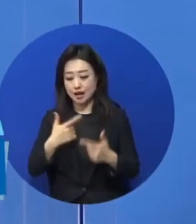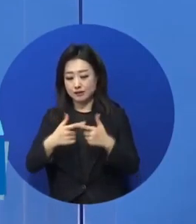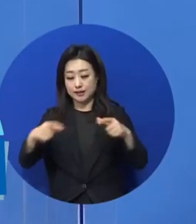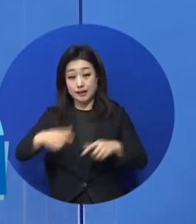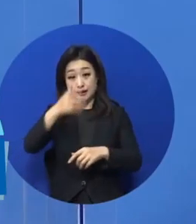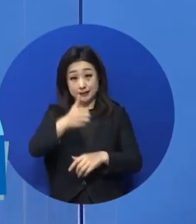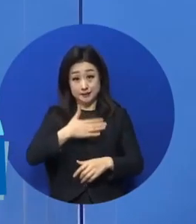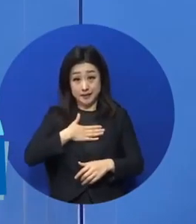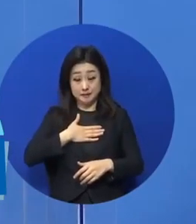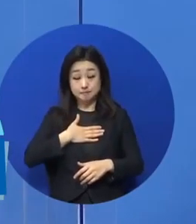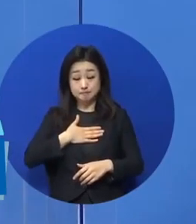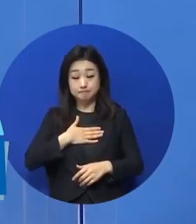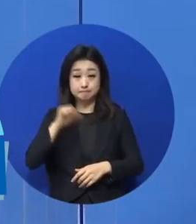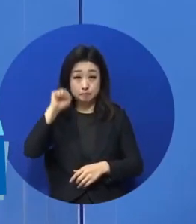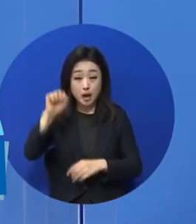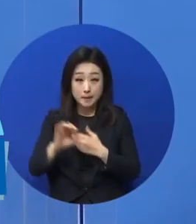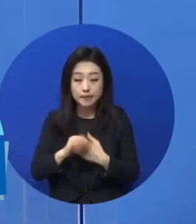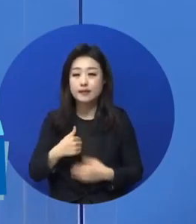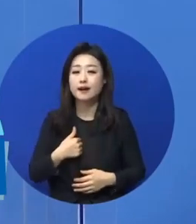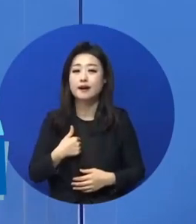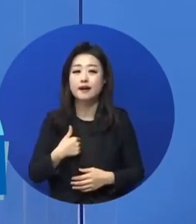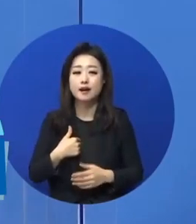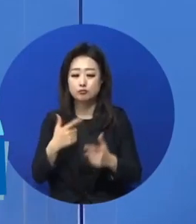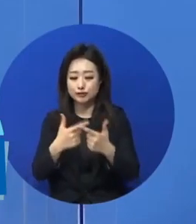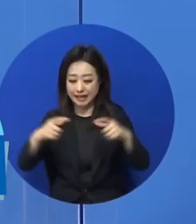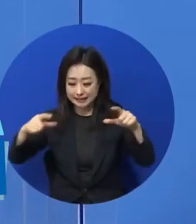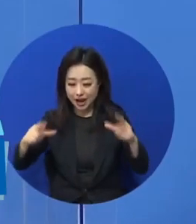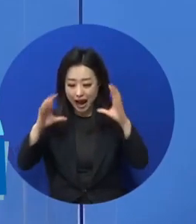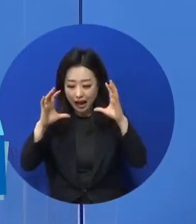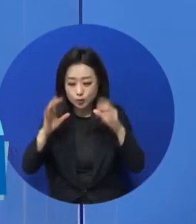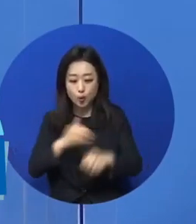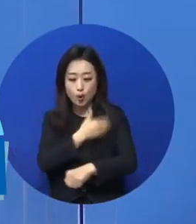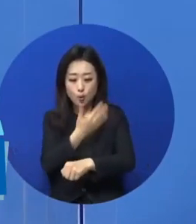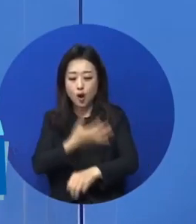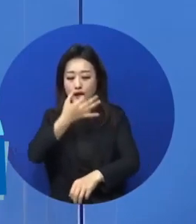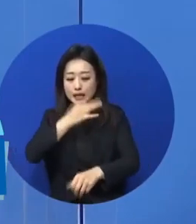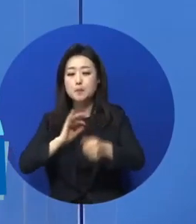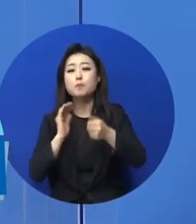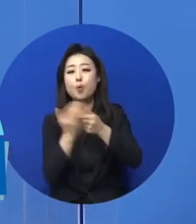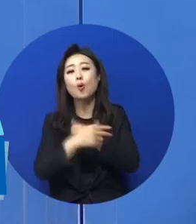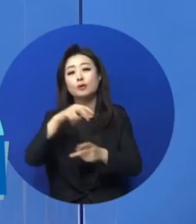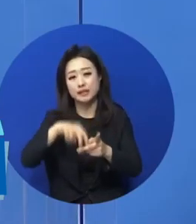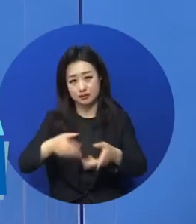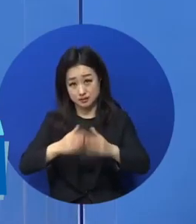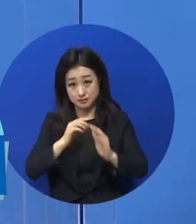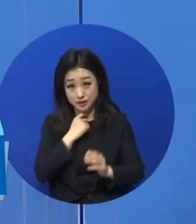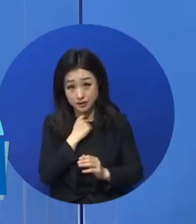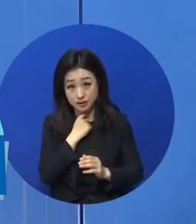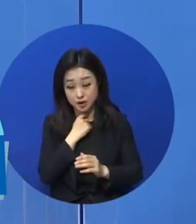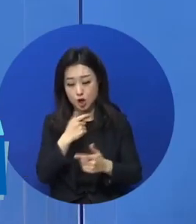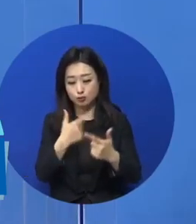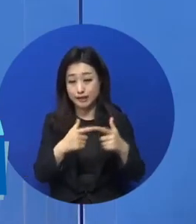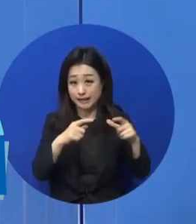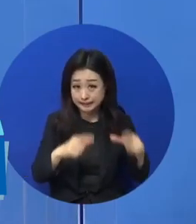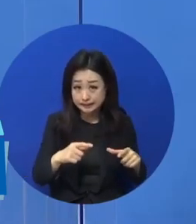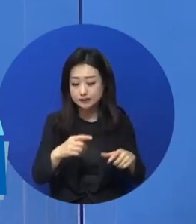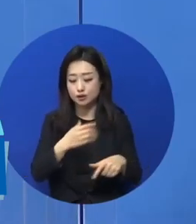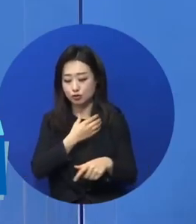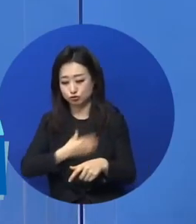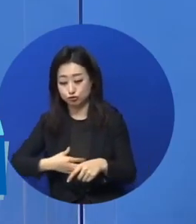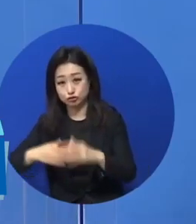부산시에 아동 권익 보호 센터를 신설을 해서 부산시와 구청을